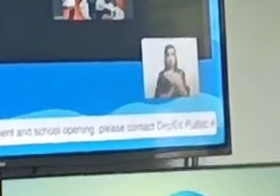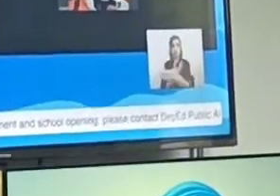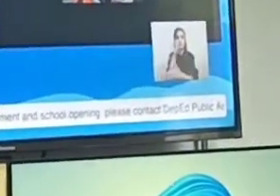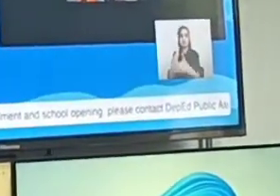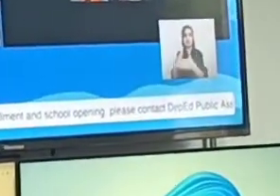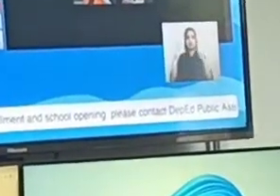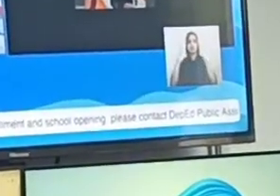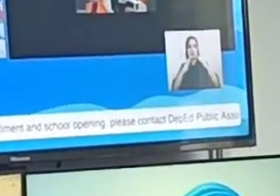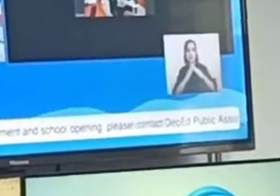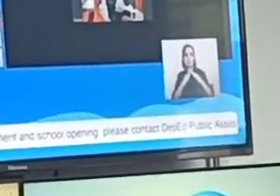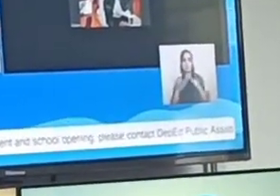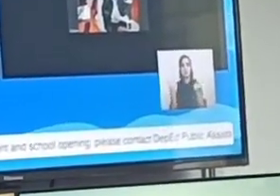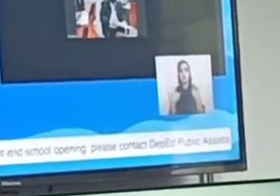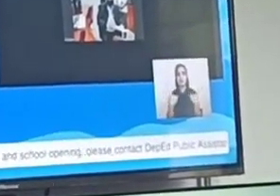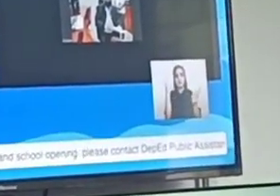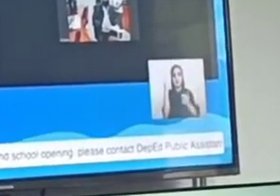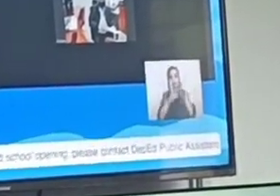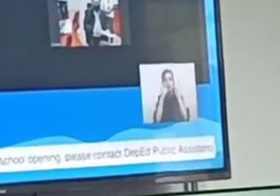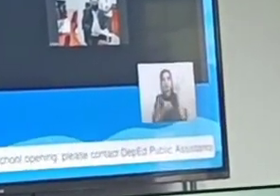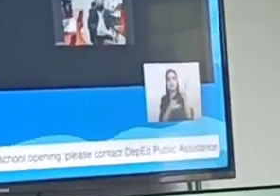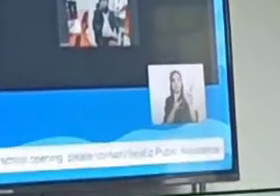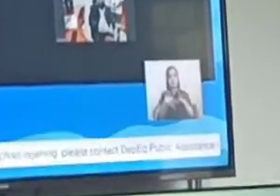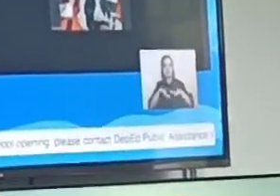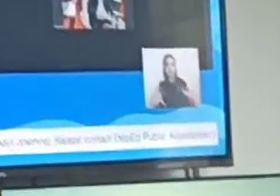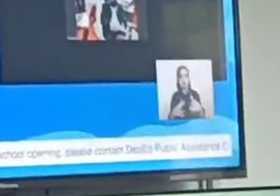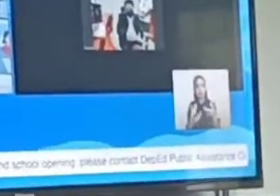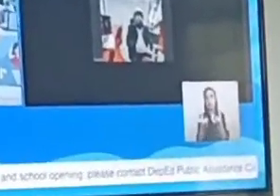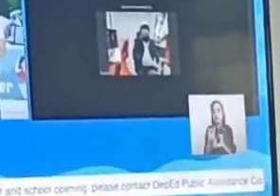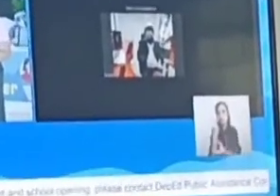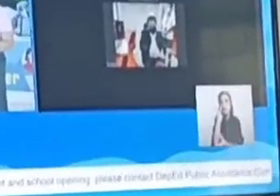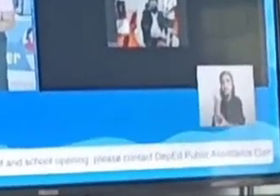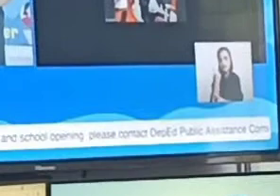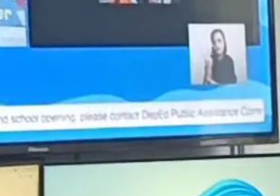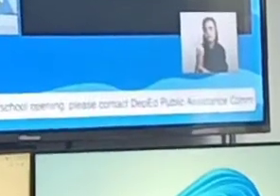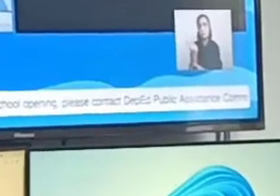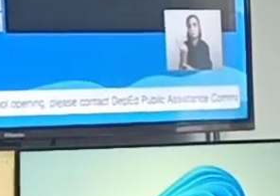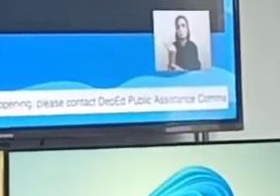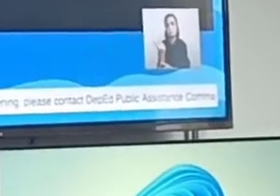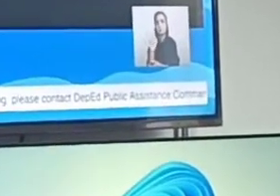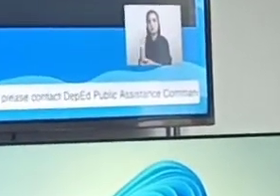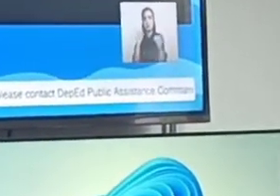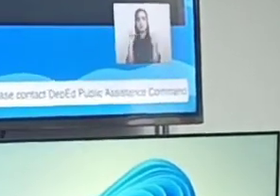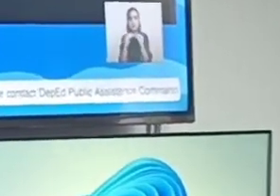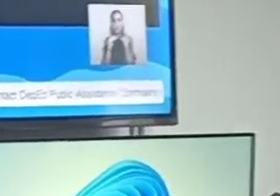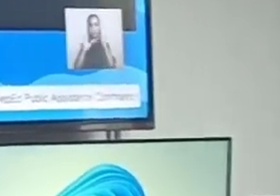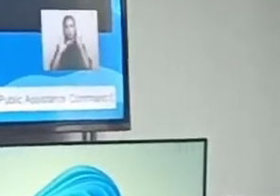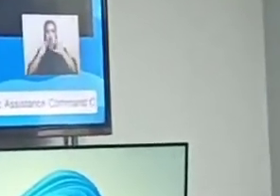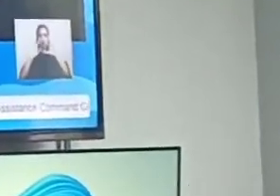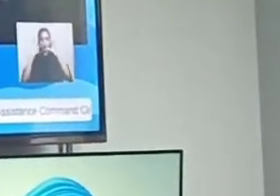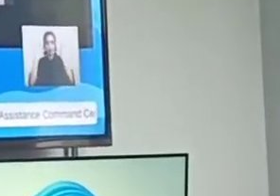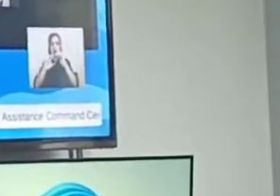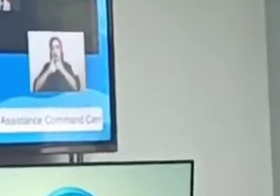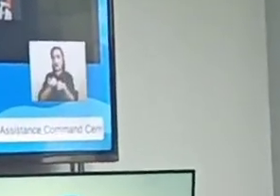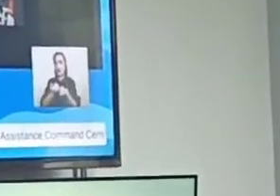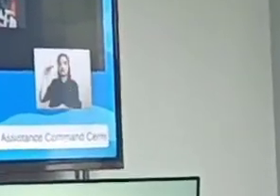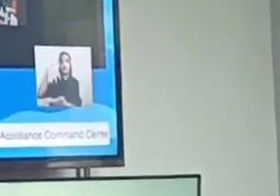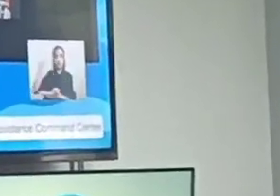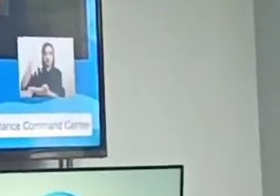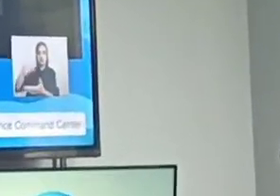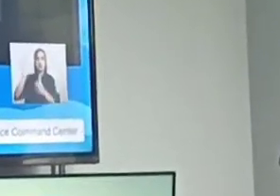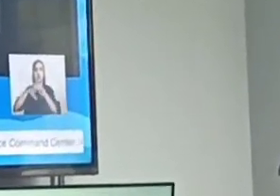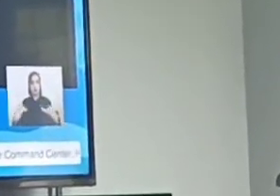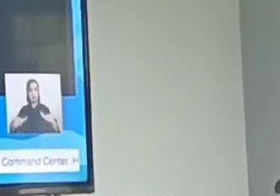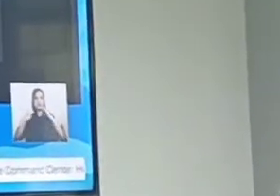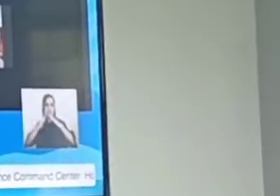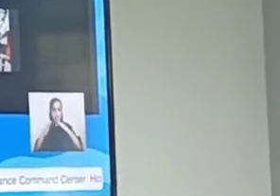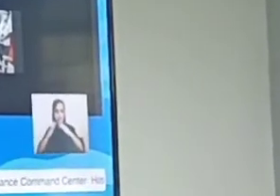mga bata, may chat group sila, at pati po kapag dito sa school division office, they have the capability to conduct